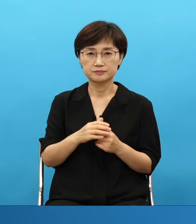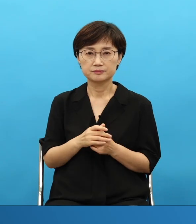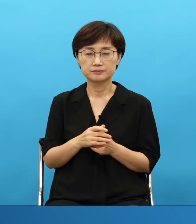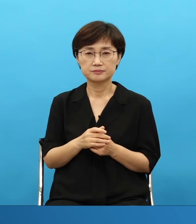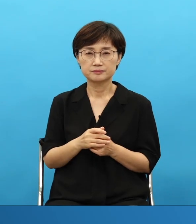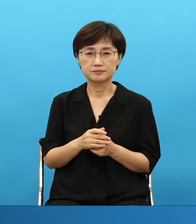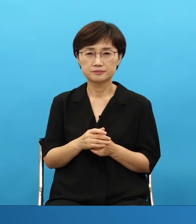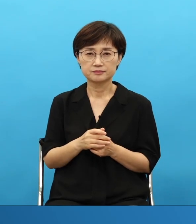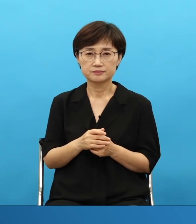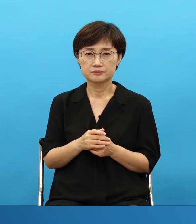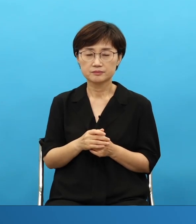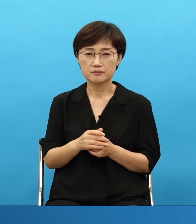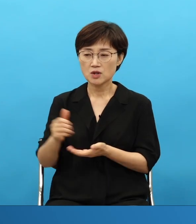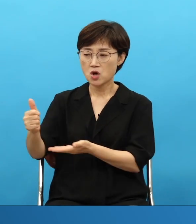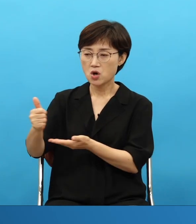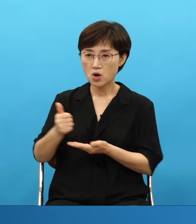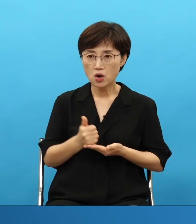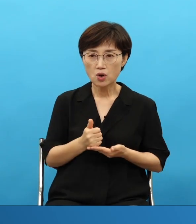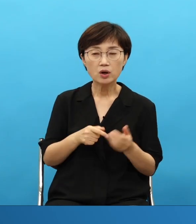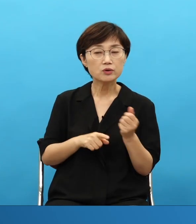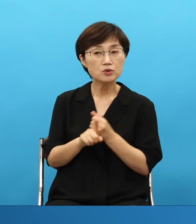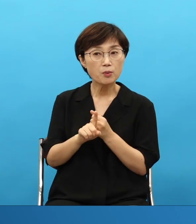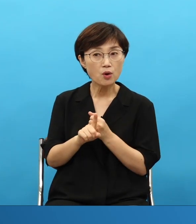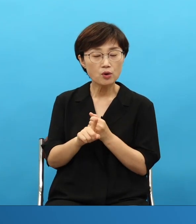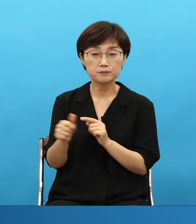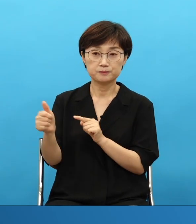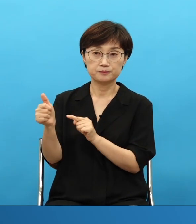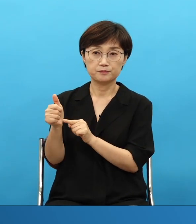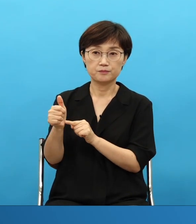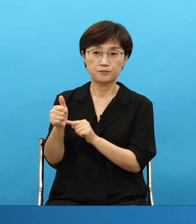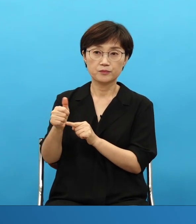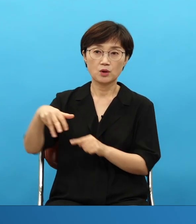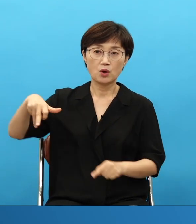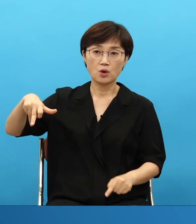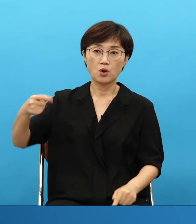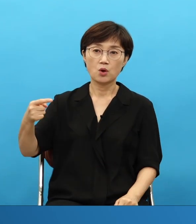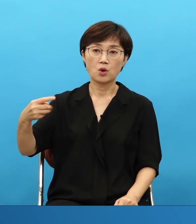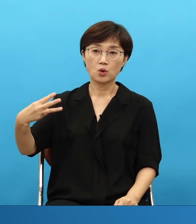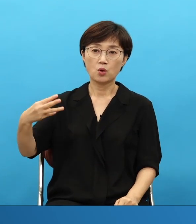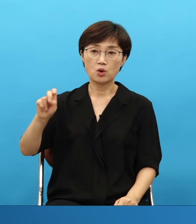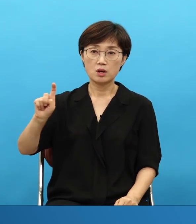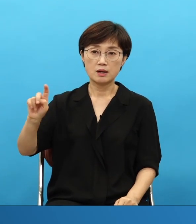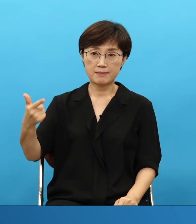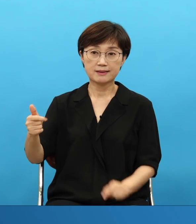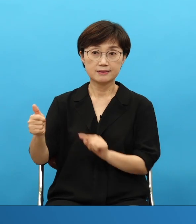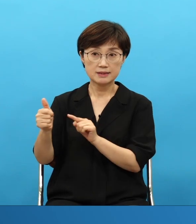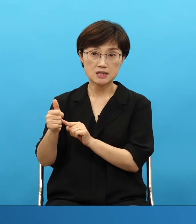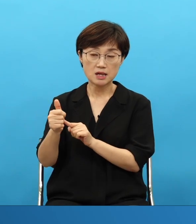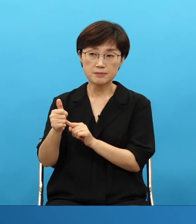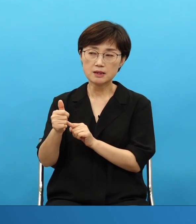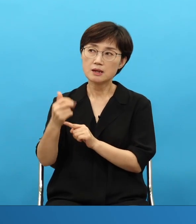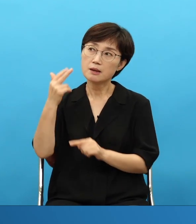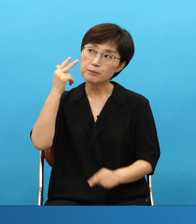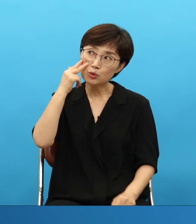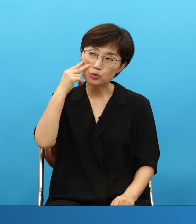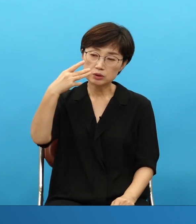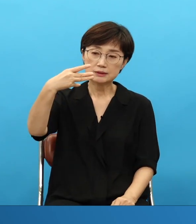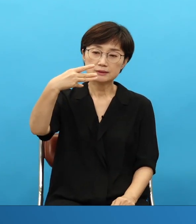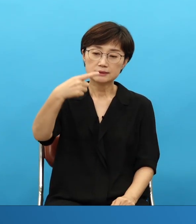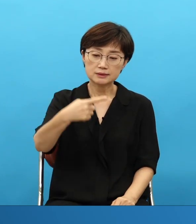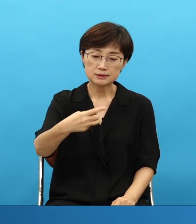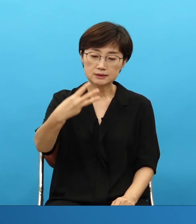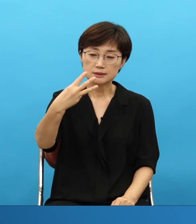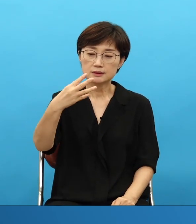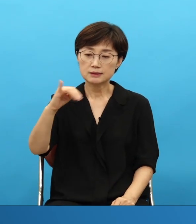한 데는 이유가 있는 겁니다. There's a reason for that. 그분이 트리니티 대학의 학장입니다. He is the principal of